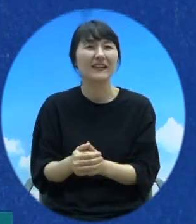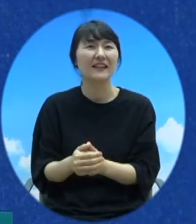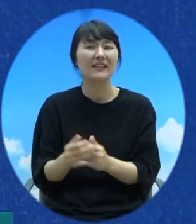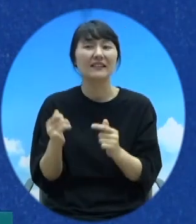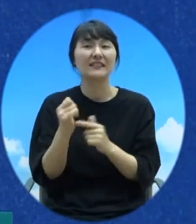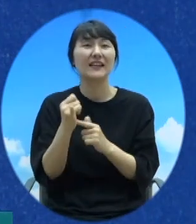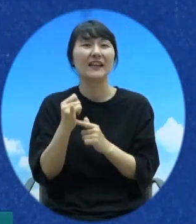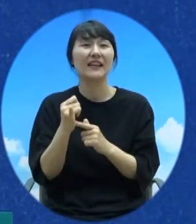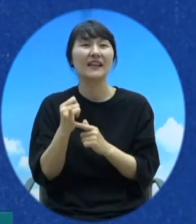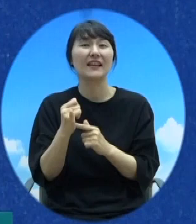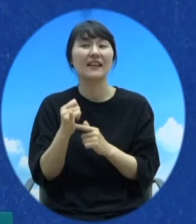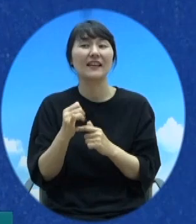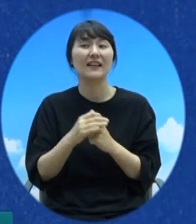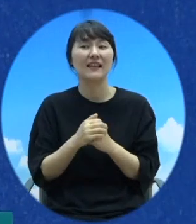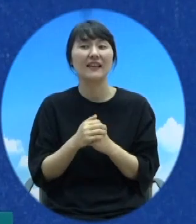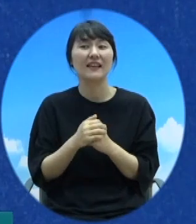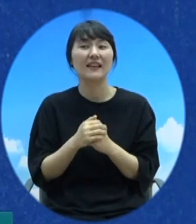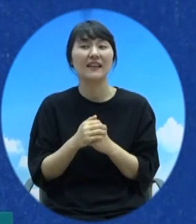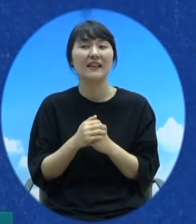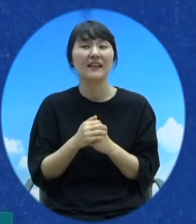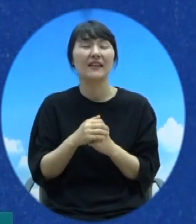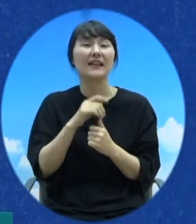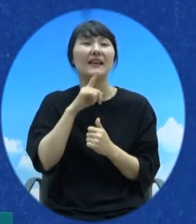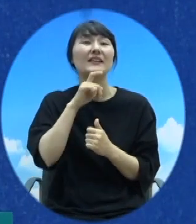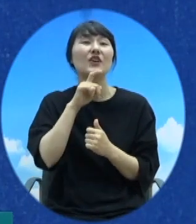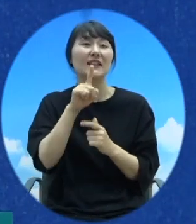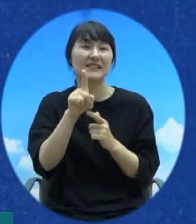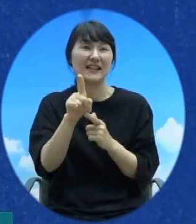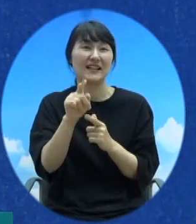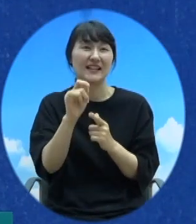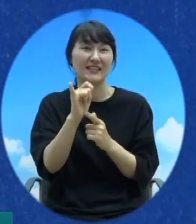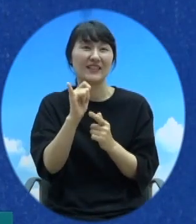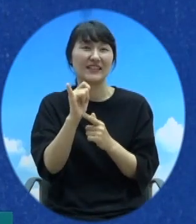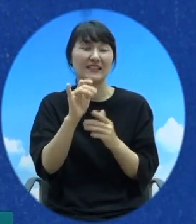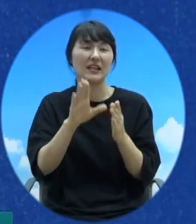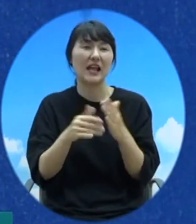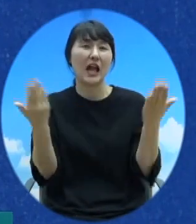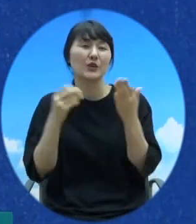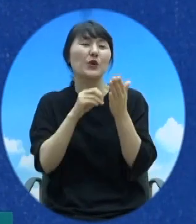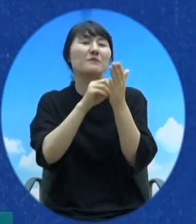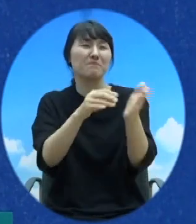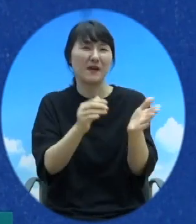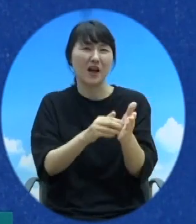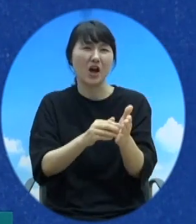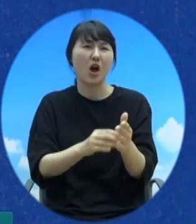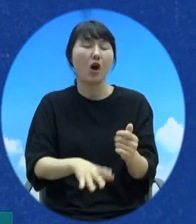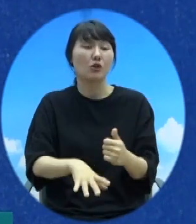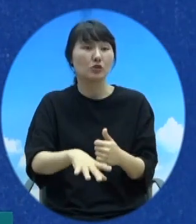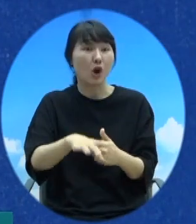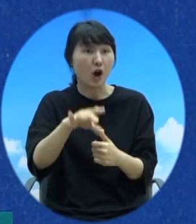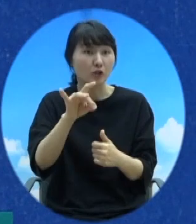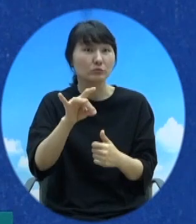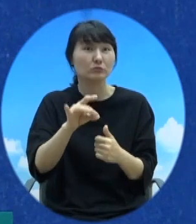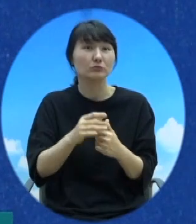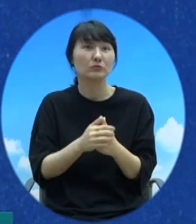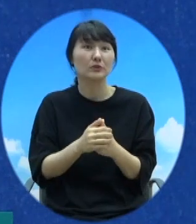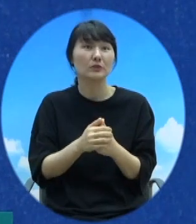11살에 이 메리 배순도 그 학교에 입학하여서 처음으로